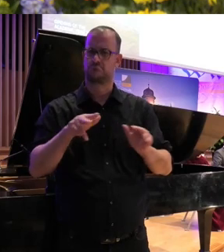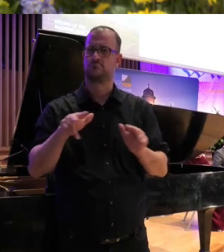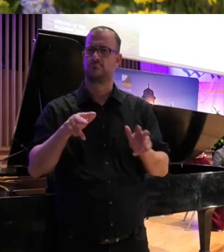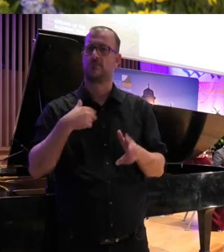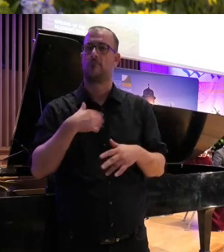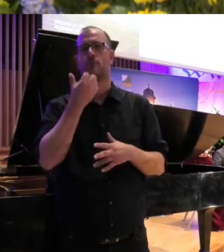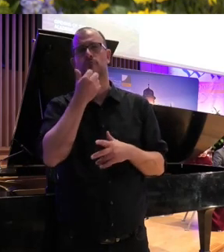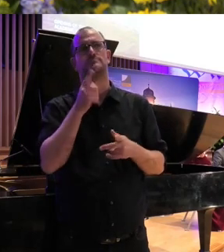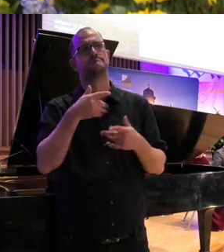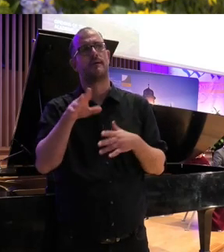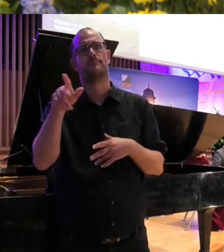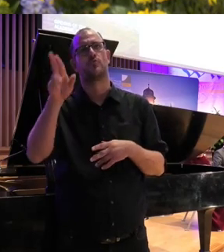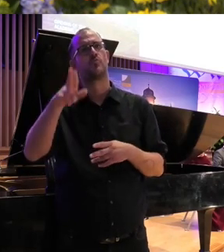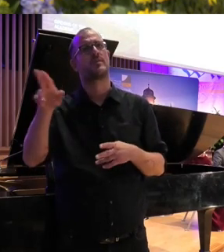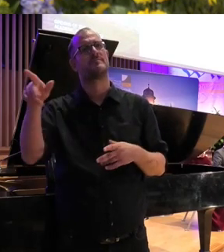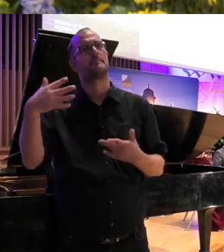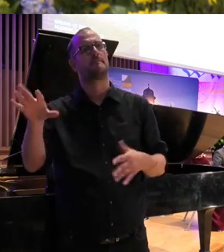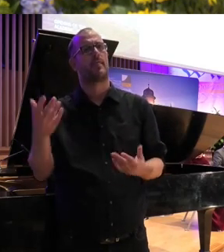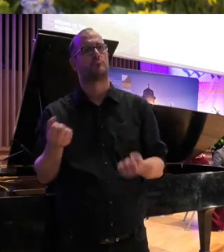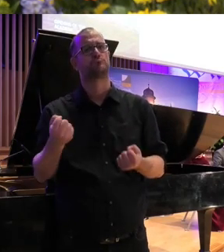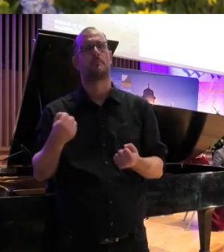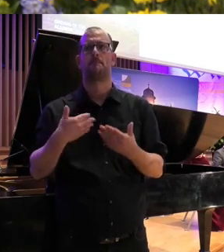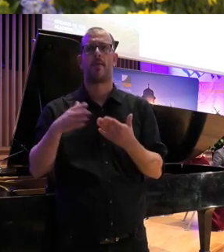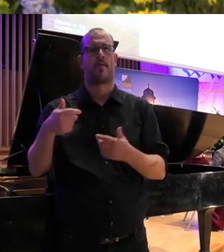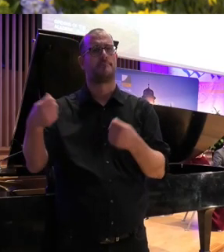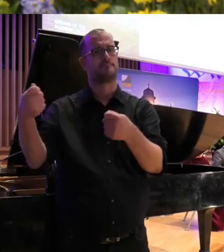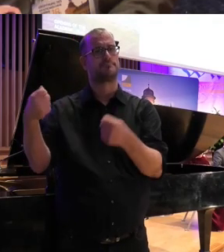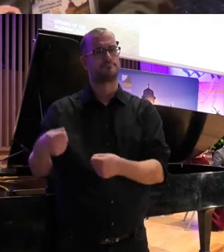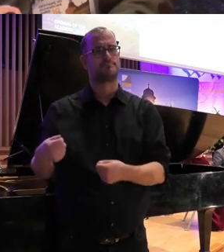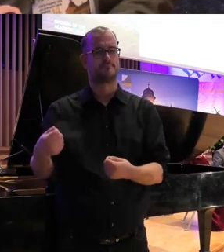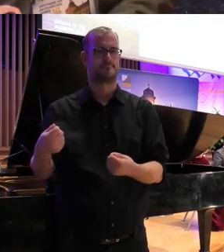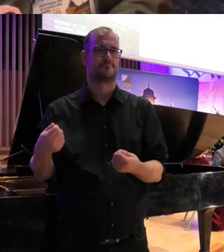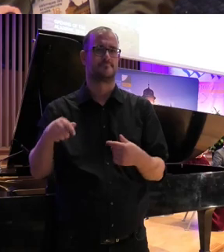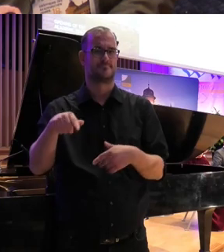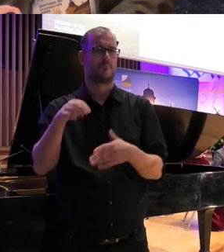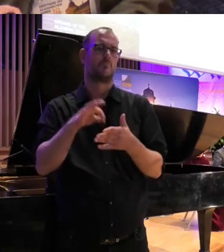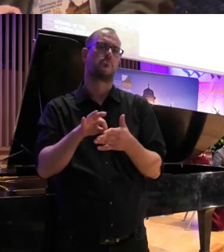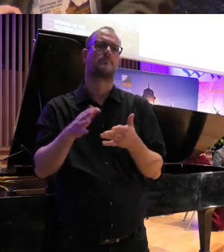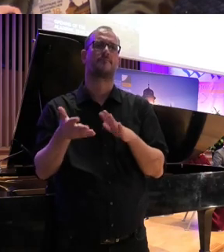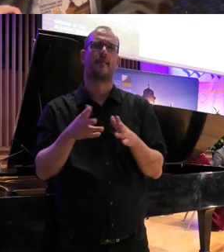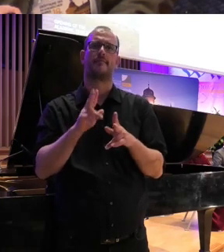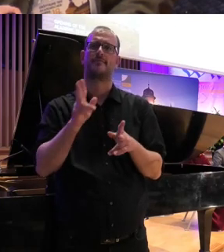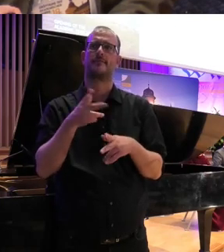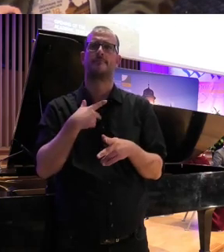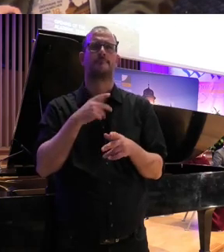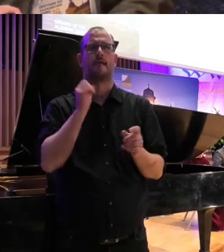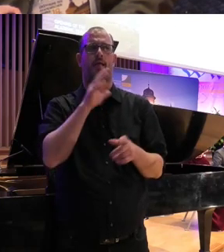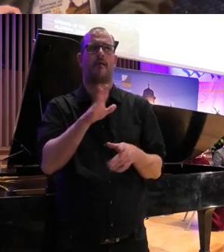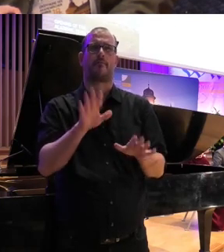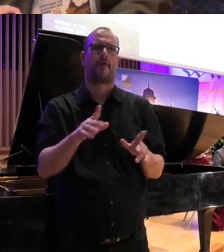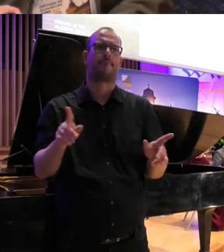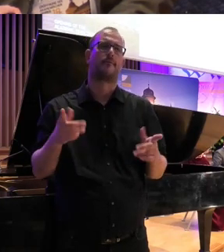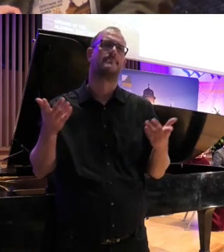die Universitäten dort vielleicht ein bisschen stabiler finanziert worden wären, obwohl man an diesem Punkt sich vielleicht nicht beklagen sollte.